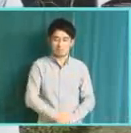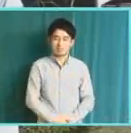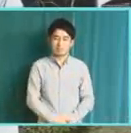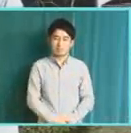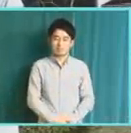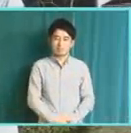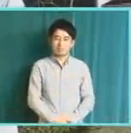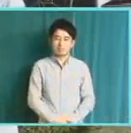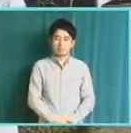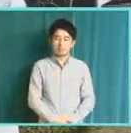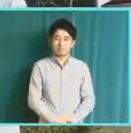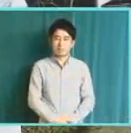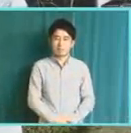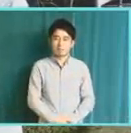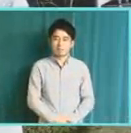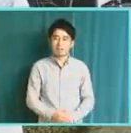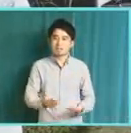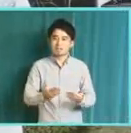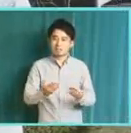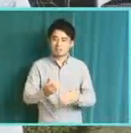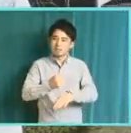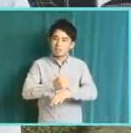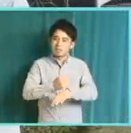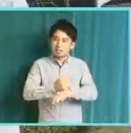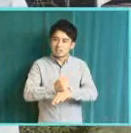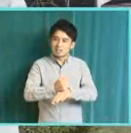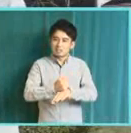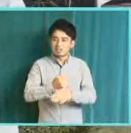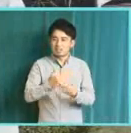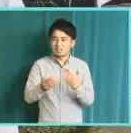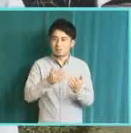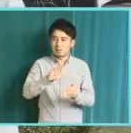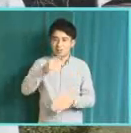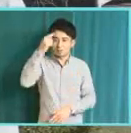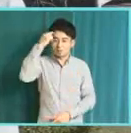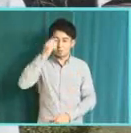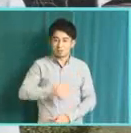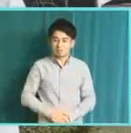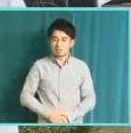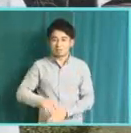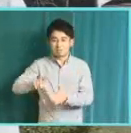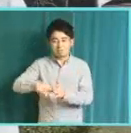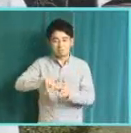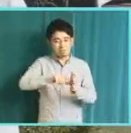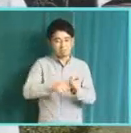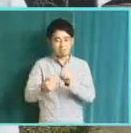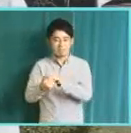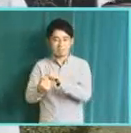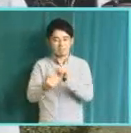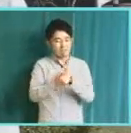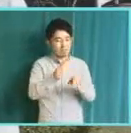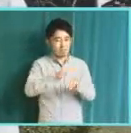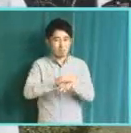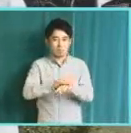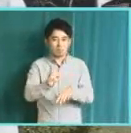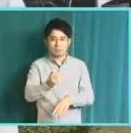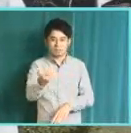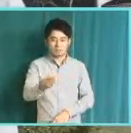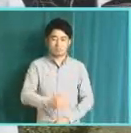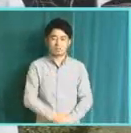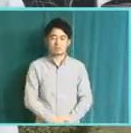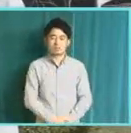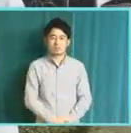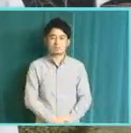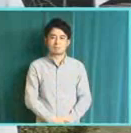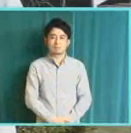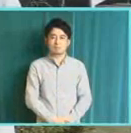い、ただね、こういうお仕事は逆に大変だったことというのもあるかと思うんですけれども、これまでどのように対応